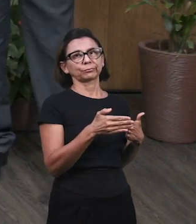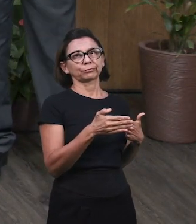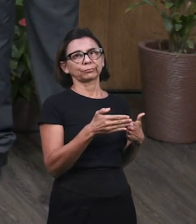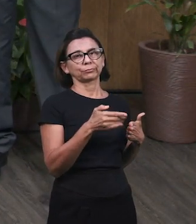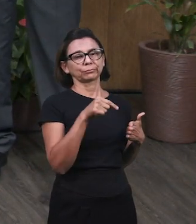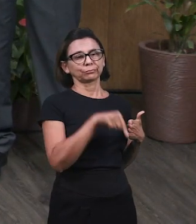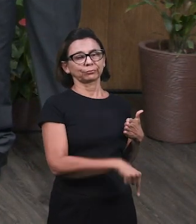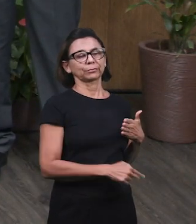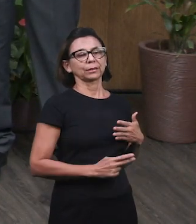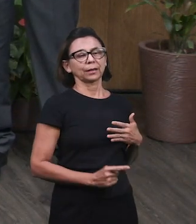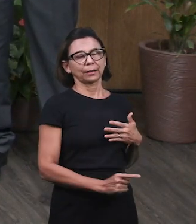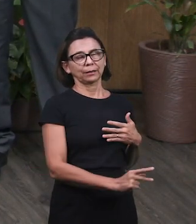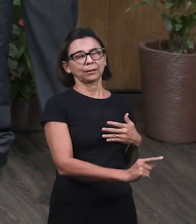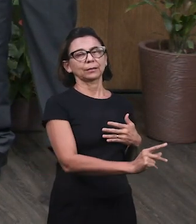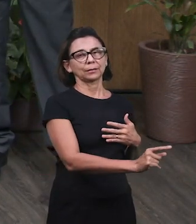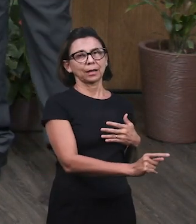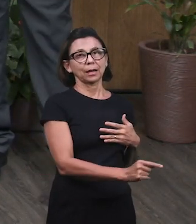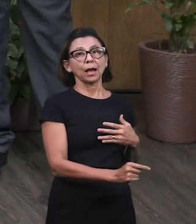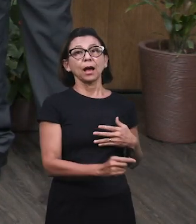le choix